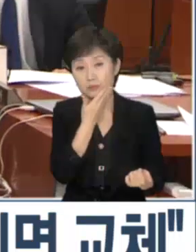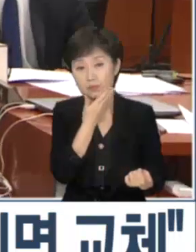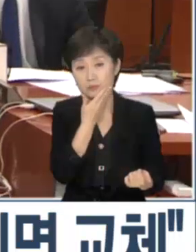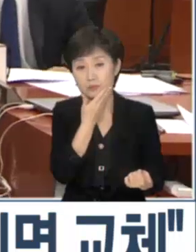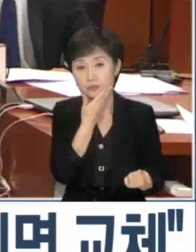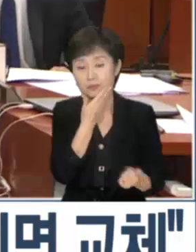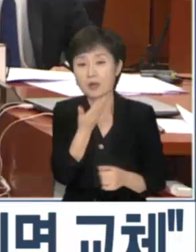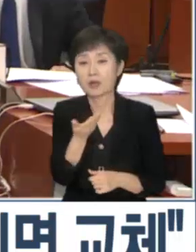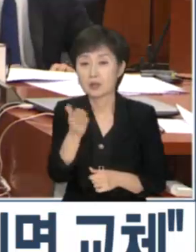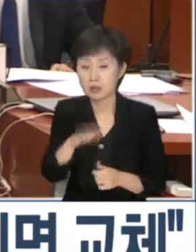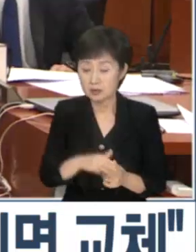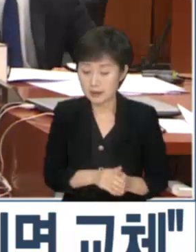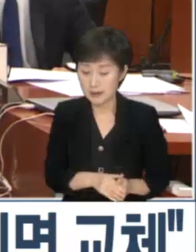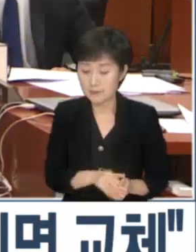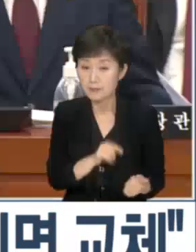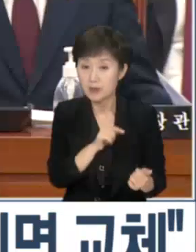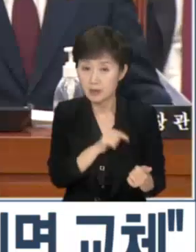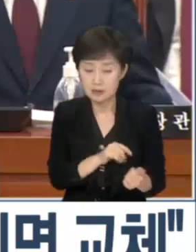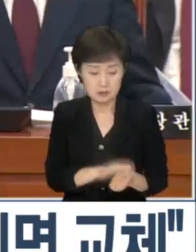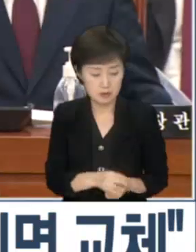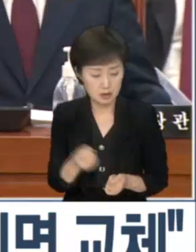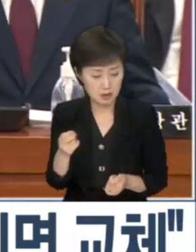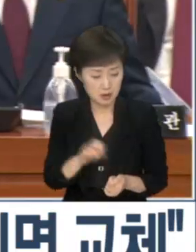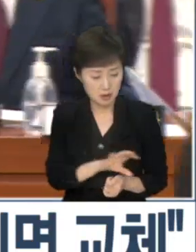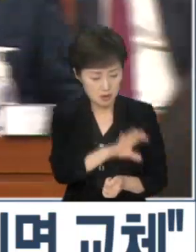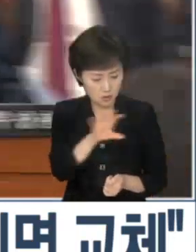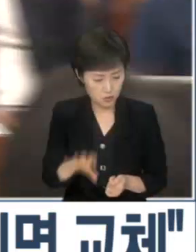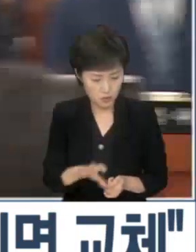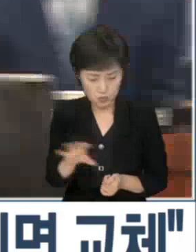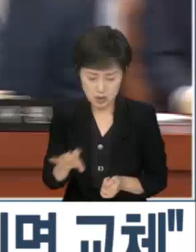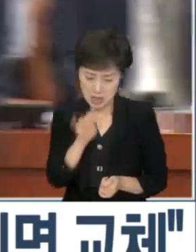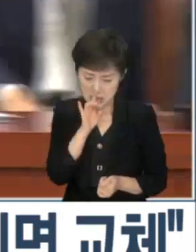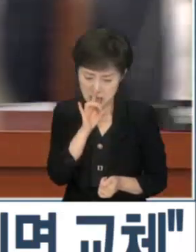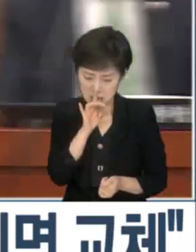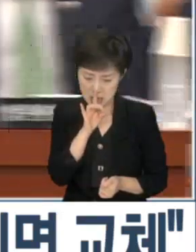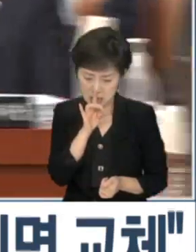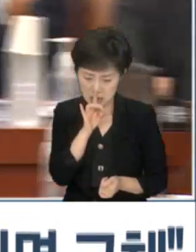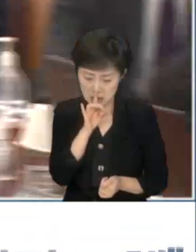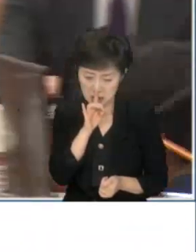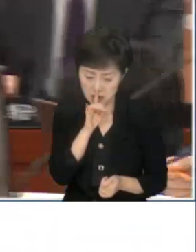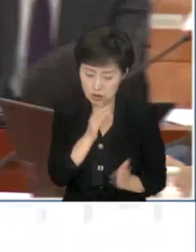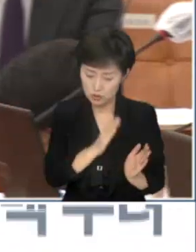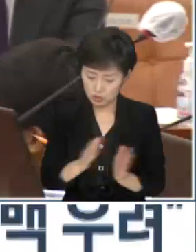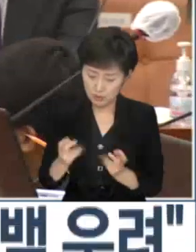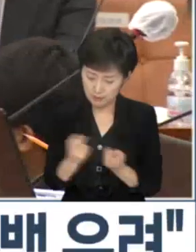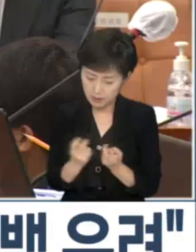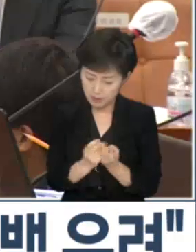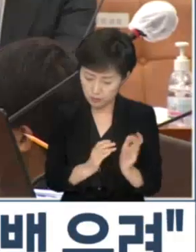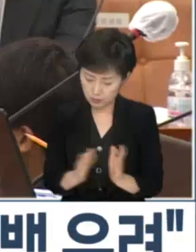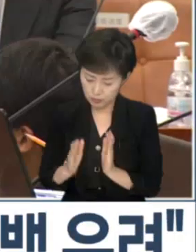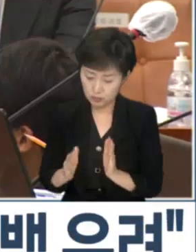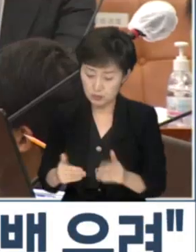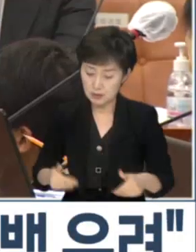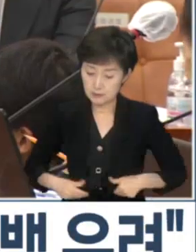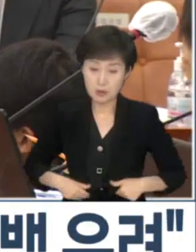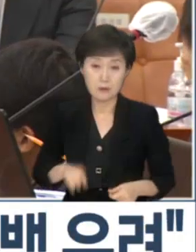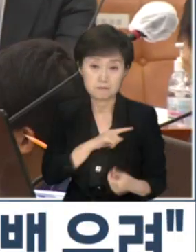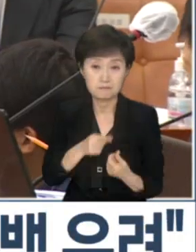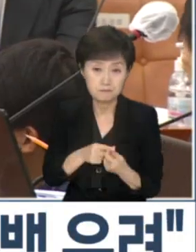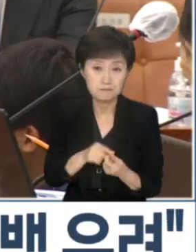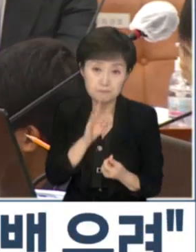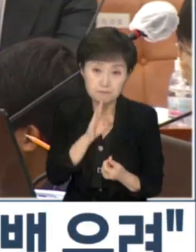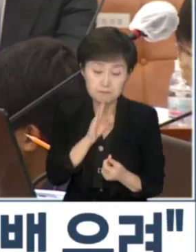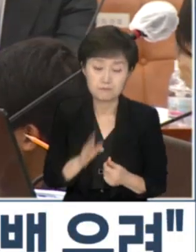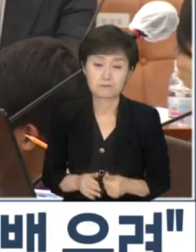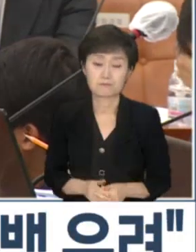근데 지금 이제 그 부분에 대해서 다시는 이런 일이 없도록 방지를 해야 하는 그런 대안을 마련해야 되는 것이 가장 중요한 것 아니겠습니까